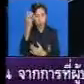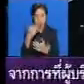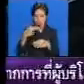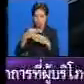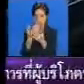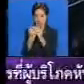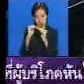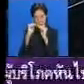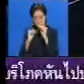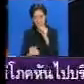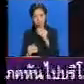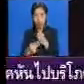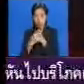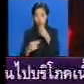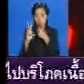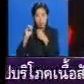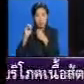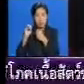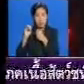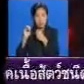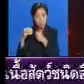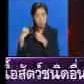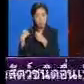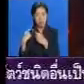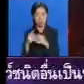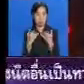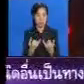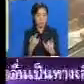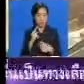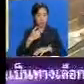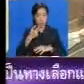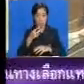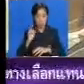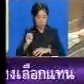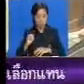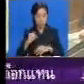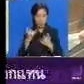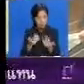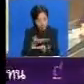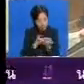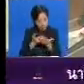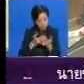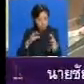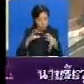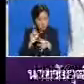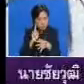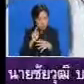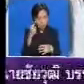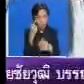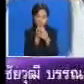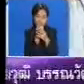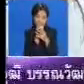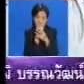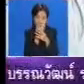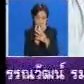กว่า60เหรียญสหรัฐต่อแบเรลเป็นที่เรียบร้อยแล้วนอกจากนี้ครับทางด้านคณะรัฐมนตรีเองนะครับยังมีการหารือในเรื่องของการเพิ่มผลตอบ